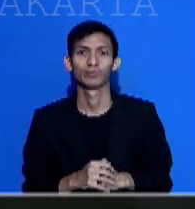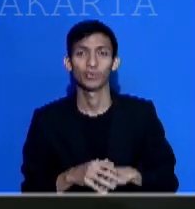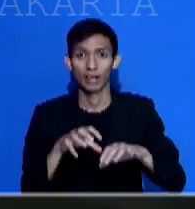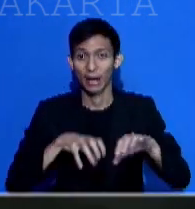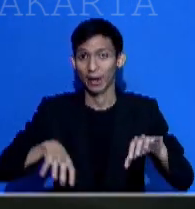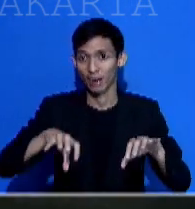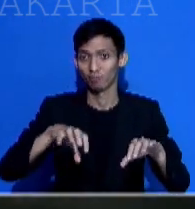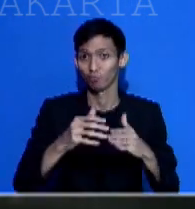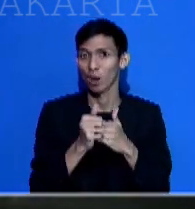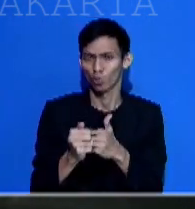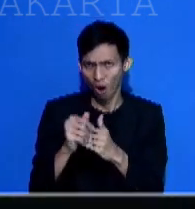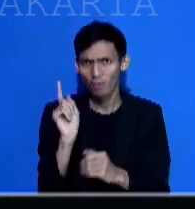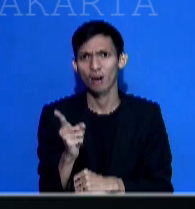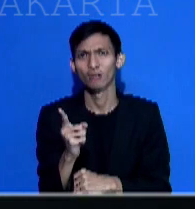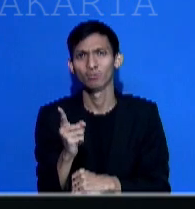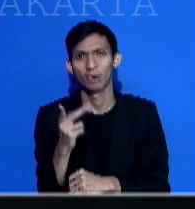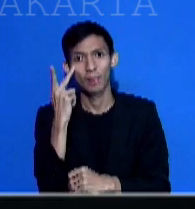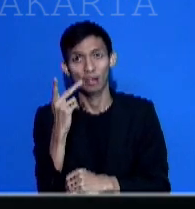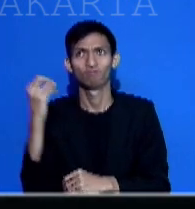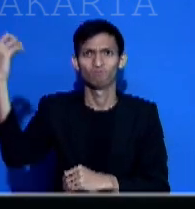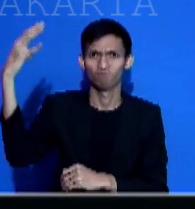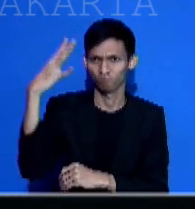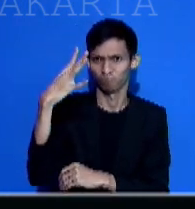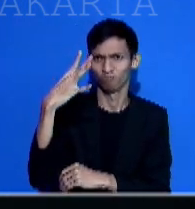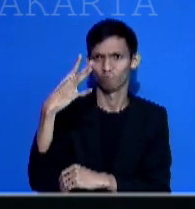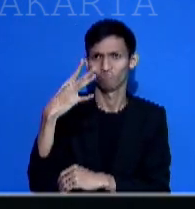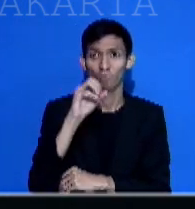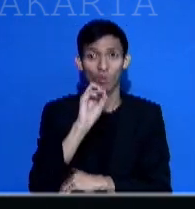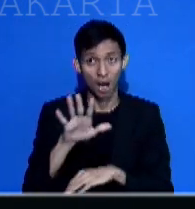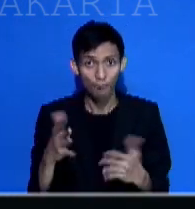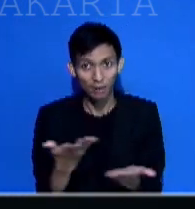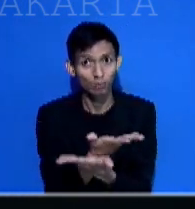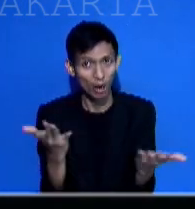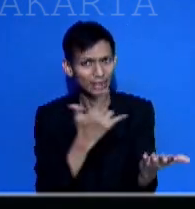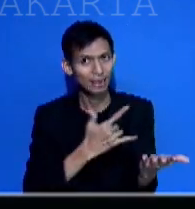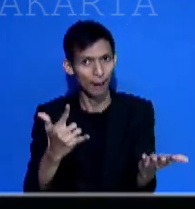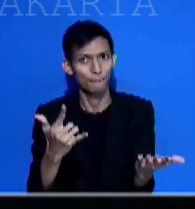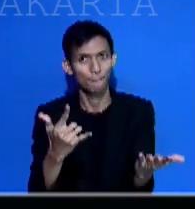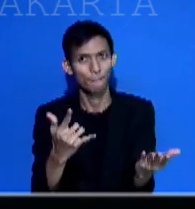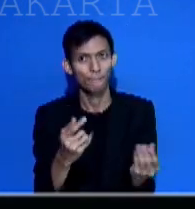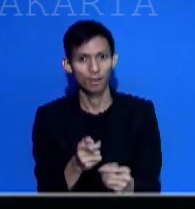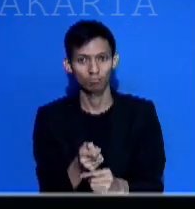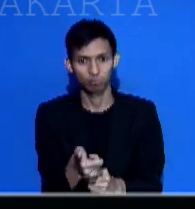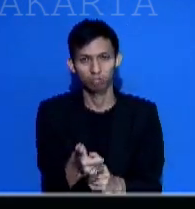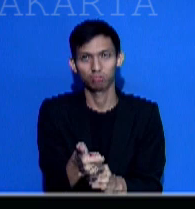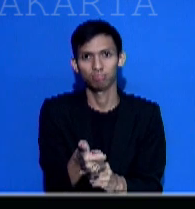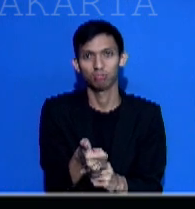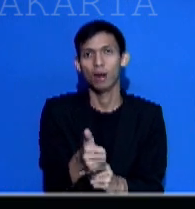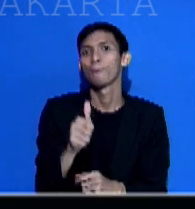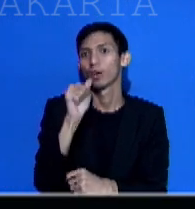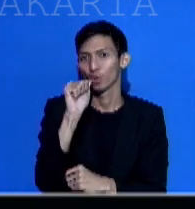pemandu yang berjaga untuk memberikan penerangan, aku saranin untuk tetap membawa senter, minum,